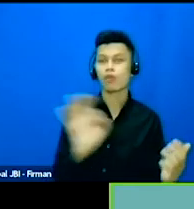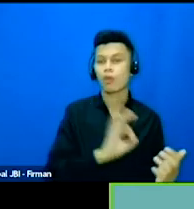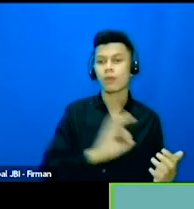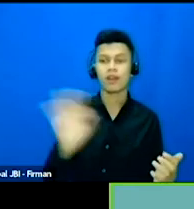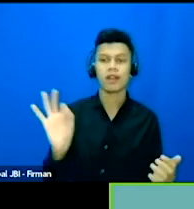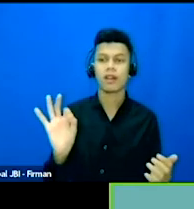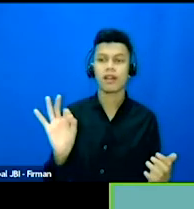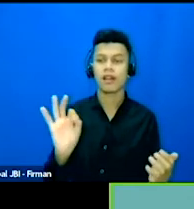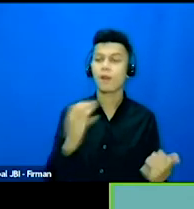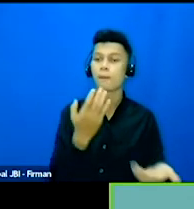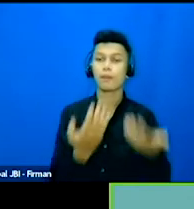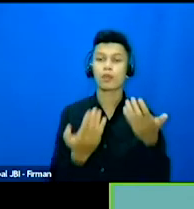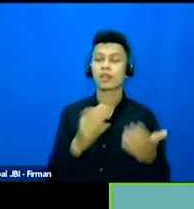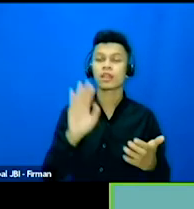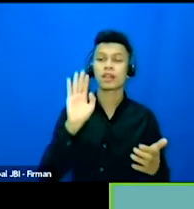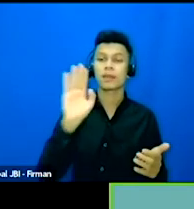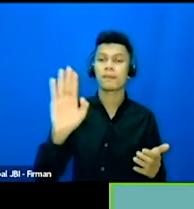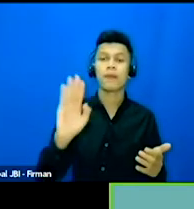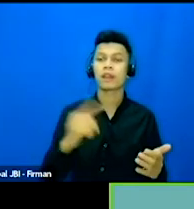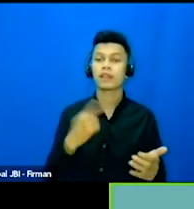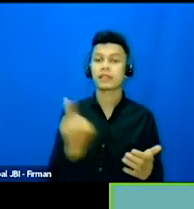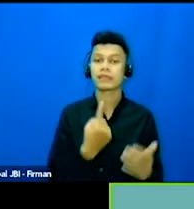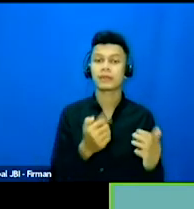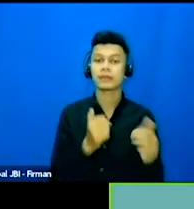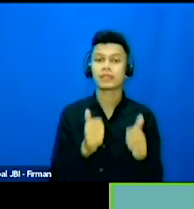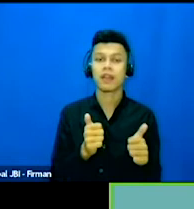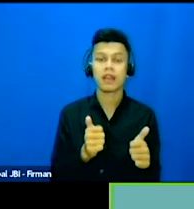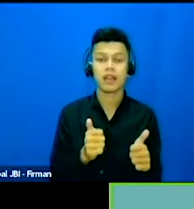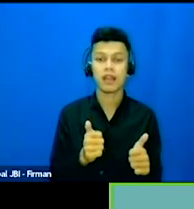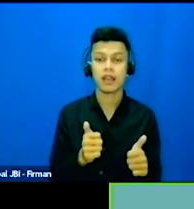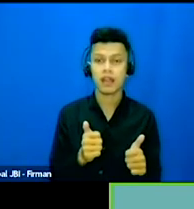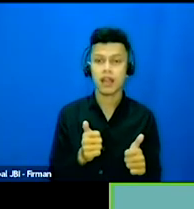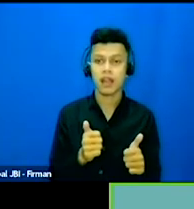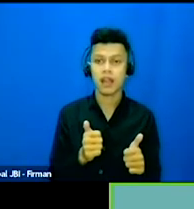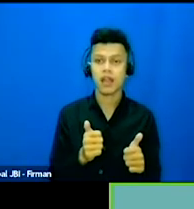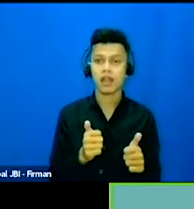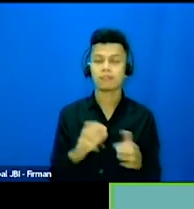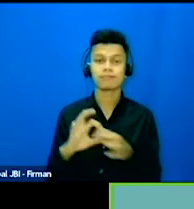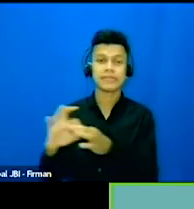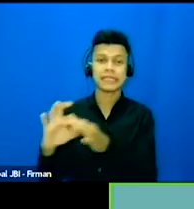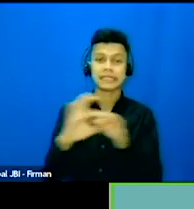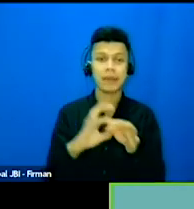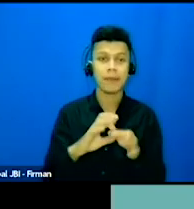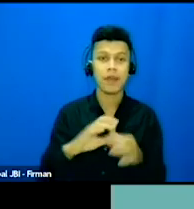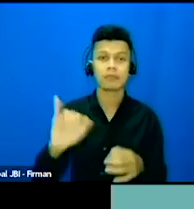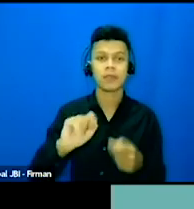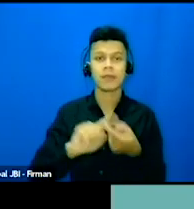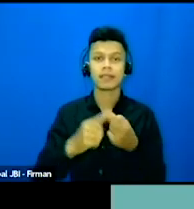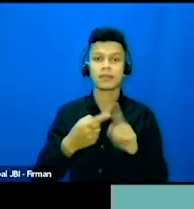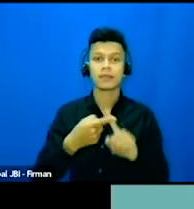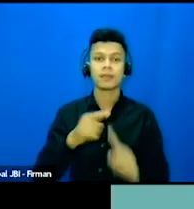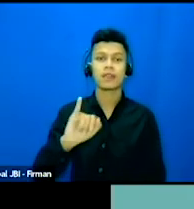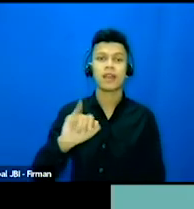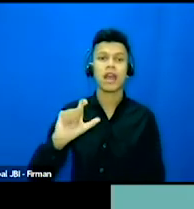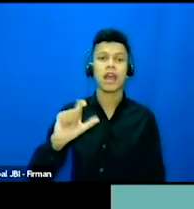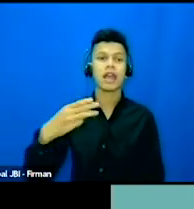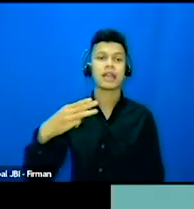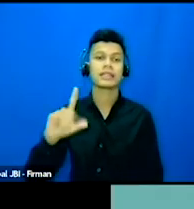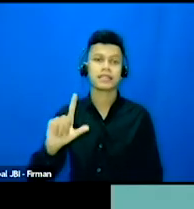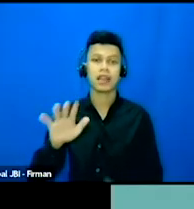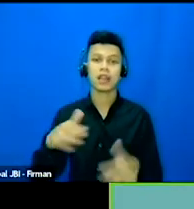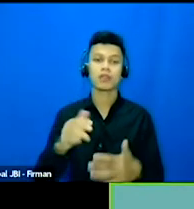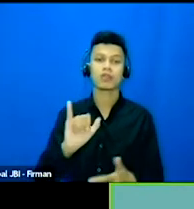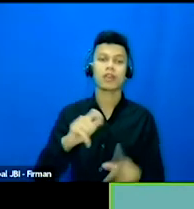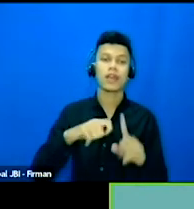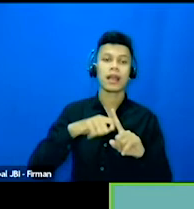mungkin kedepannya kita bisa berdasarja bareng nih dengan teman Aisyah dengan dia Vie